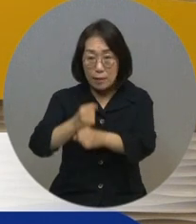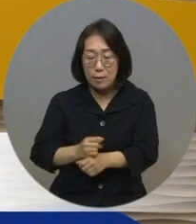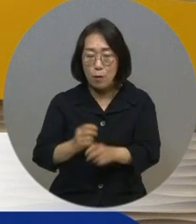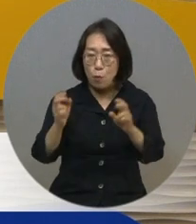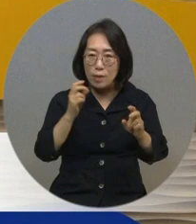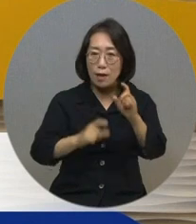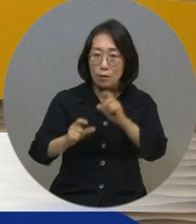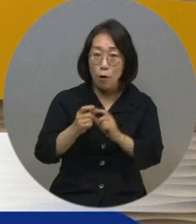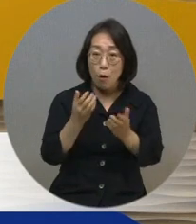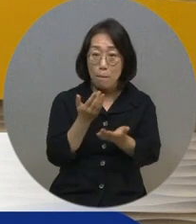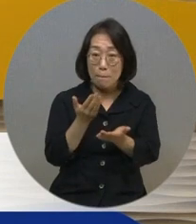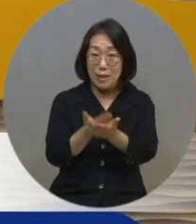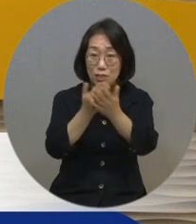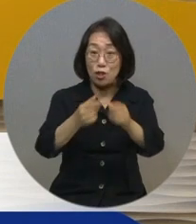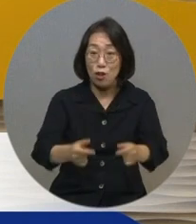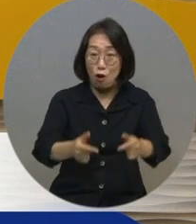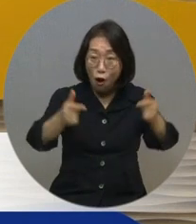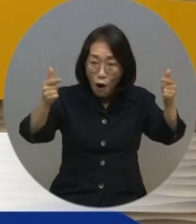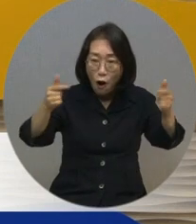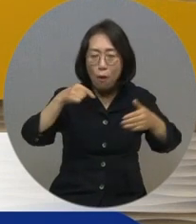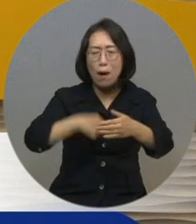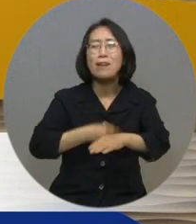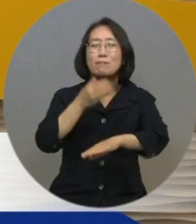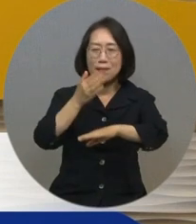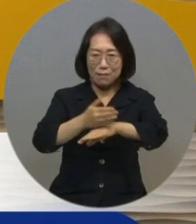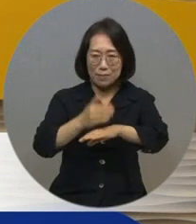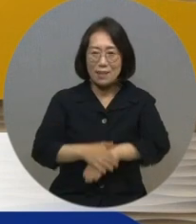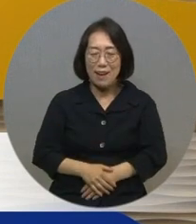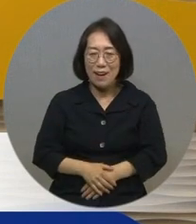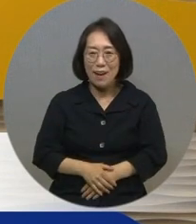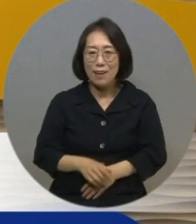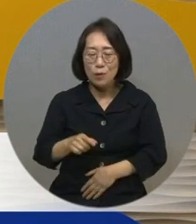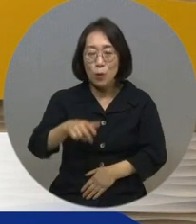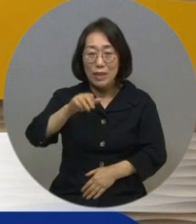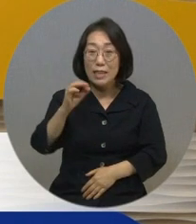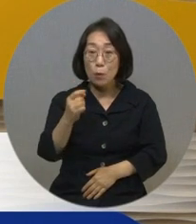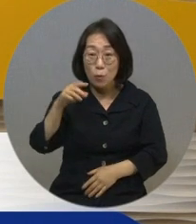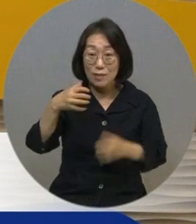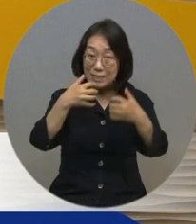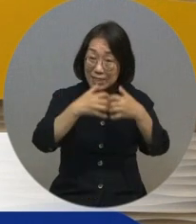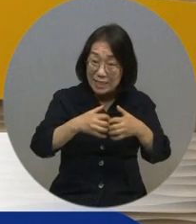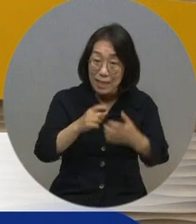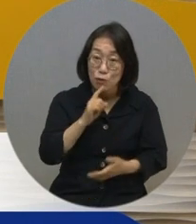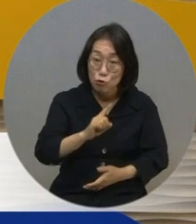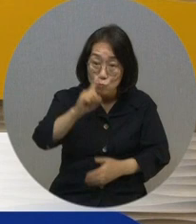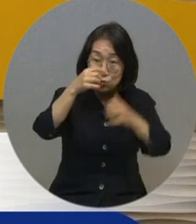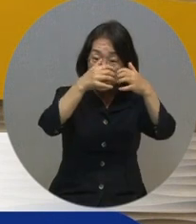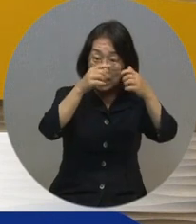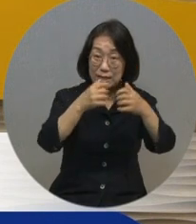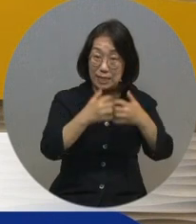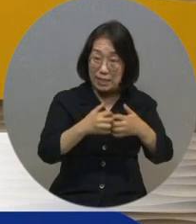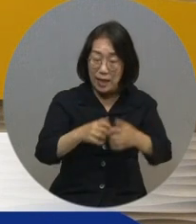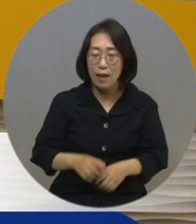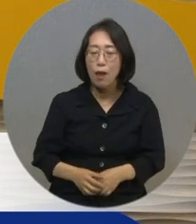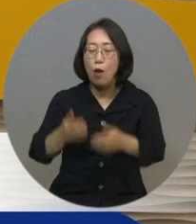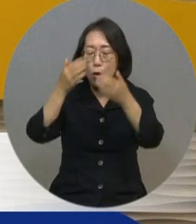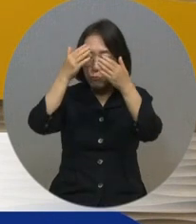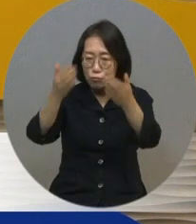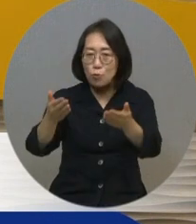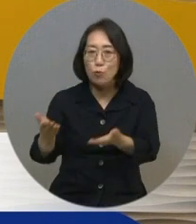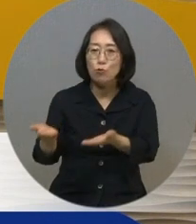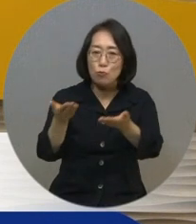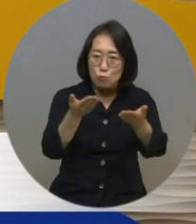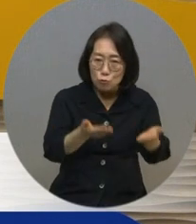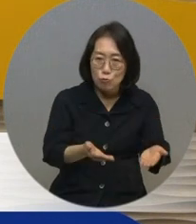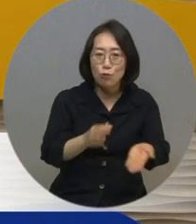성장을 해서 너무나 감사한 마음으로 키오스크와 콘텐츠를 같이 이제 이렇게 무상으로 사용할 수